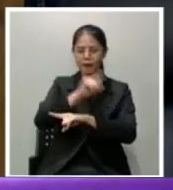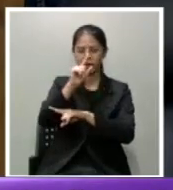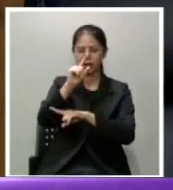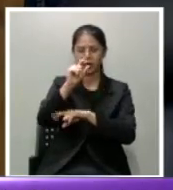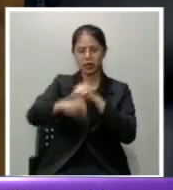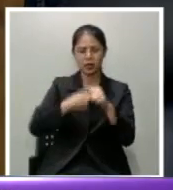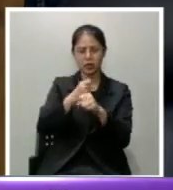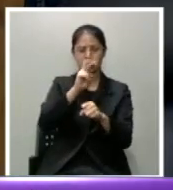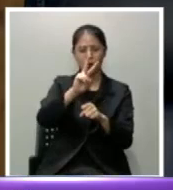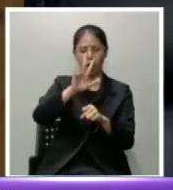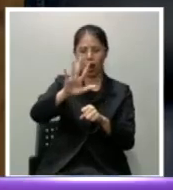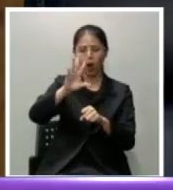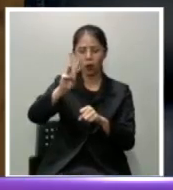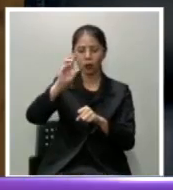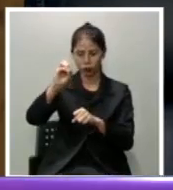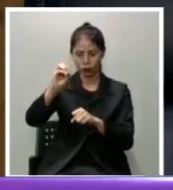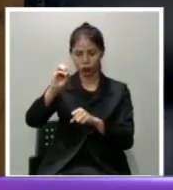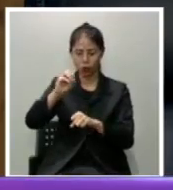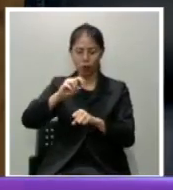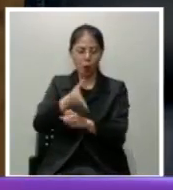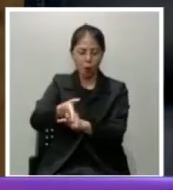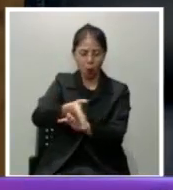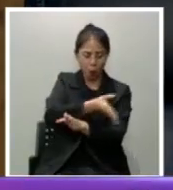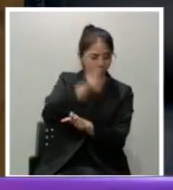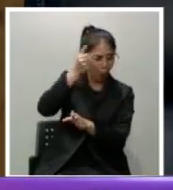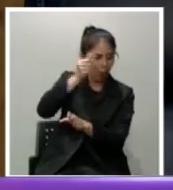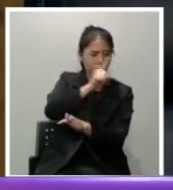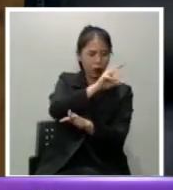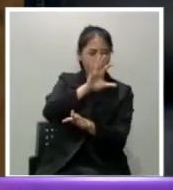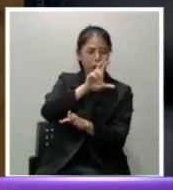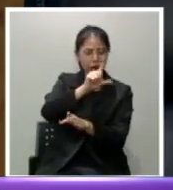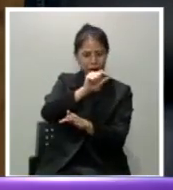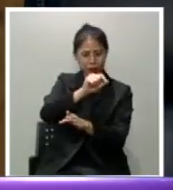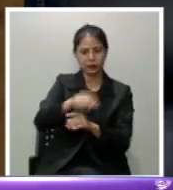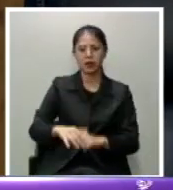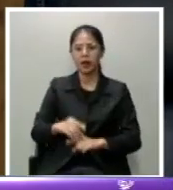เวลาให้เตรียมการ180วันแปลว่ากว่าจะมีผลจริงๆพฤศจิกา